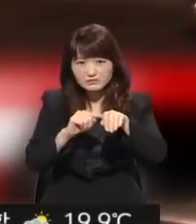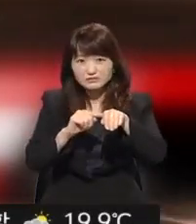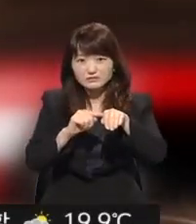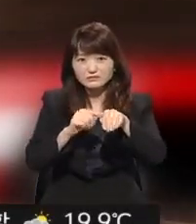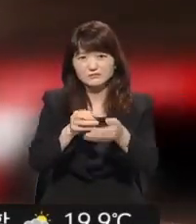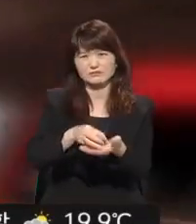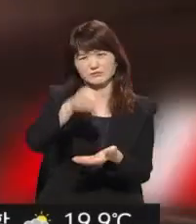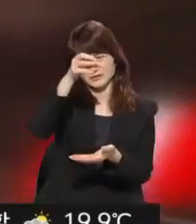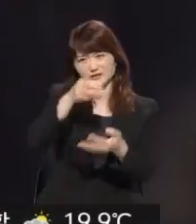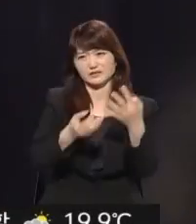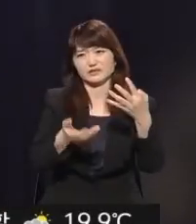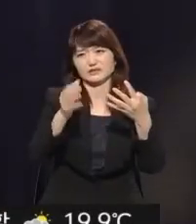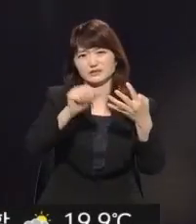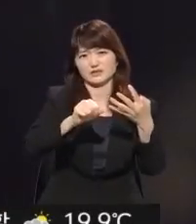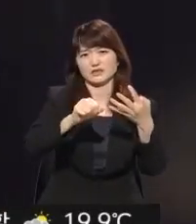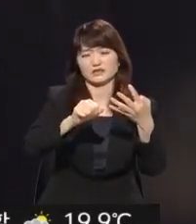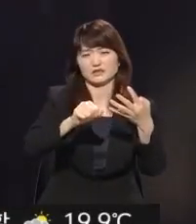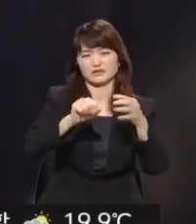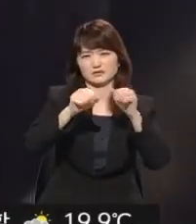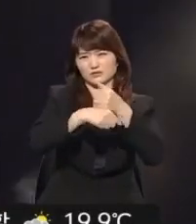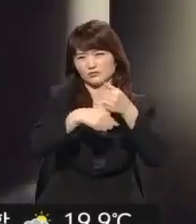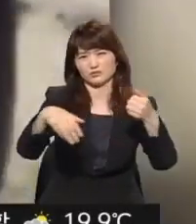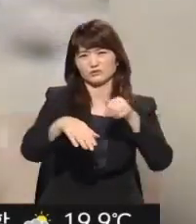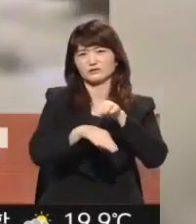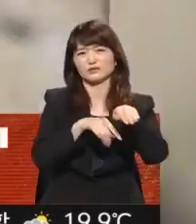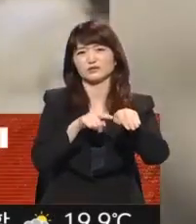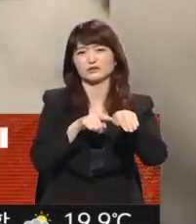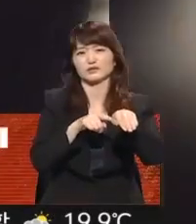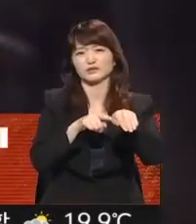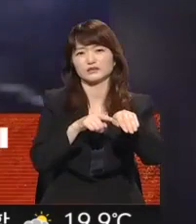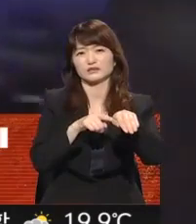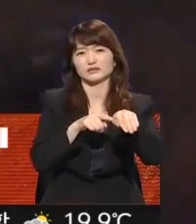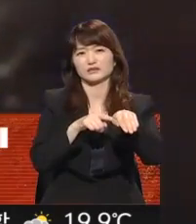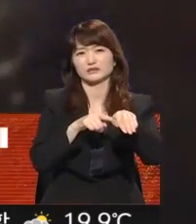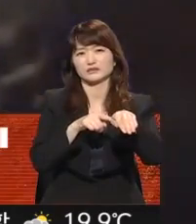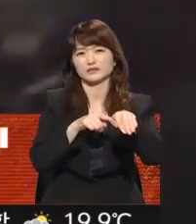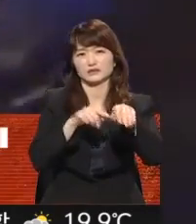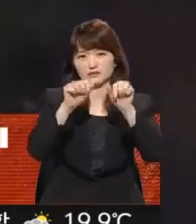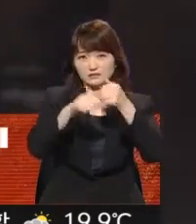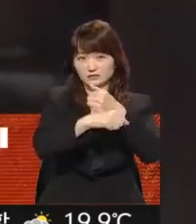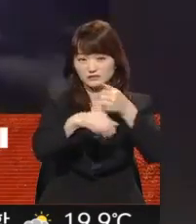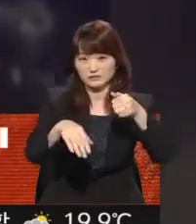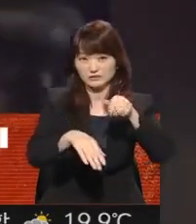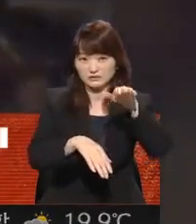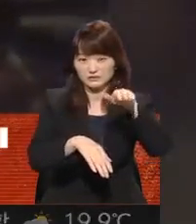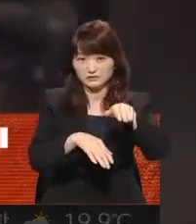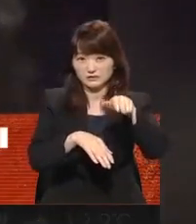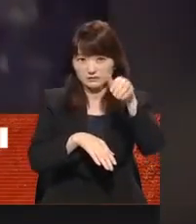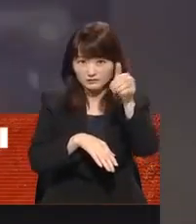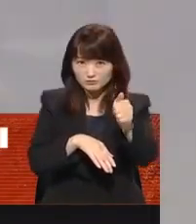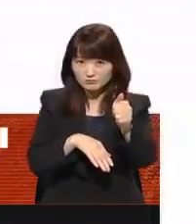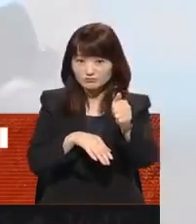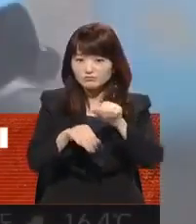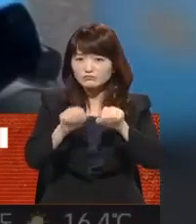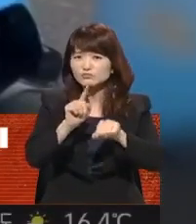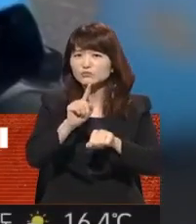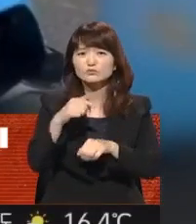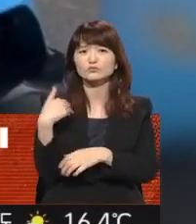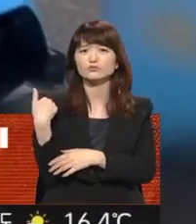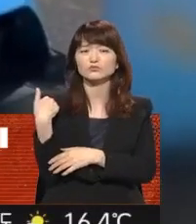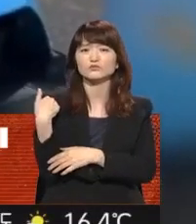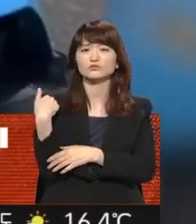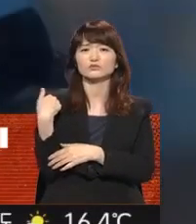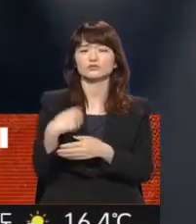무려 4억원 가까이 되는 고가의 스포츠카였다고 하네요 문제는 스포츠카의 자주 행방이 묘연하다고 하네요